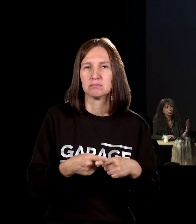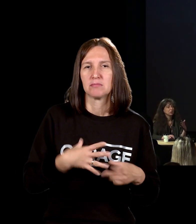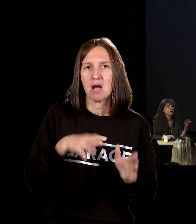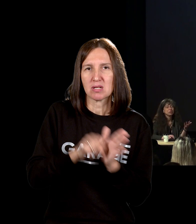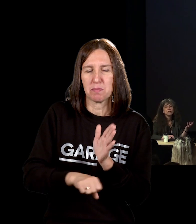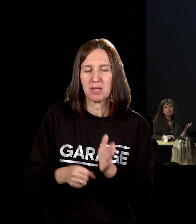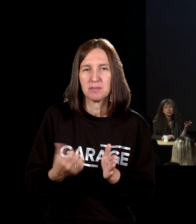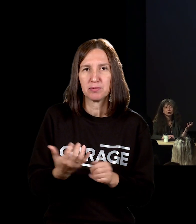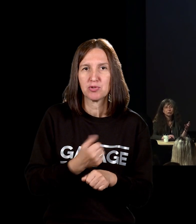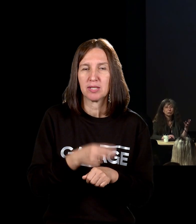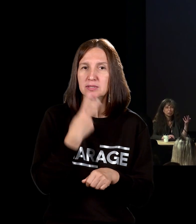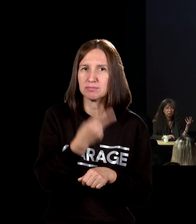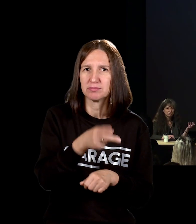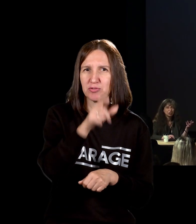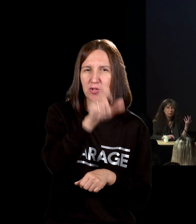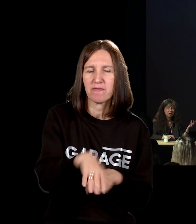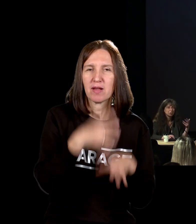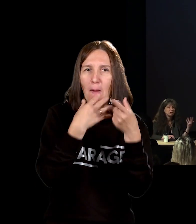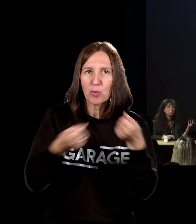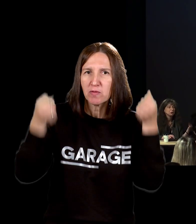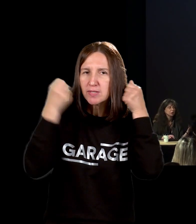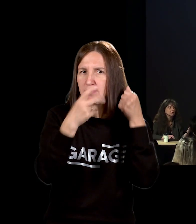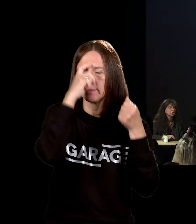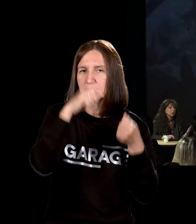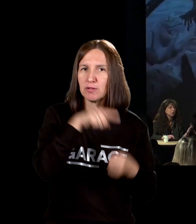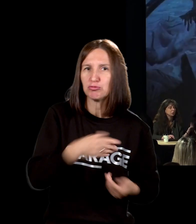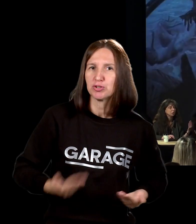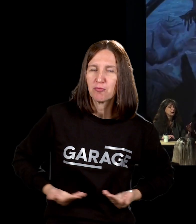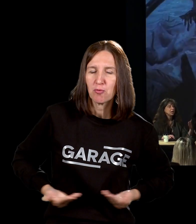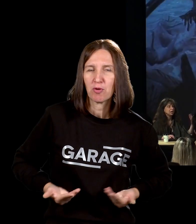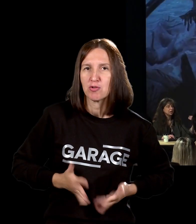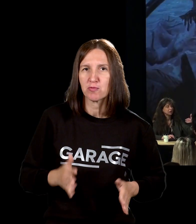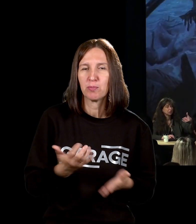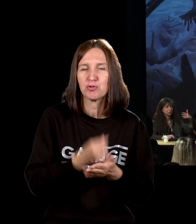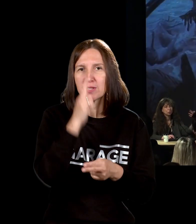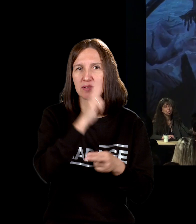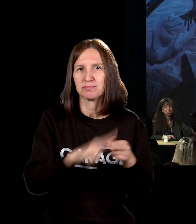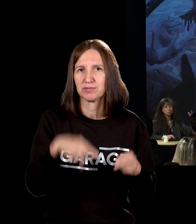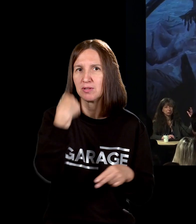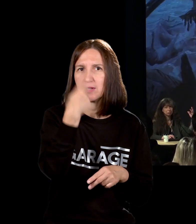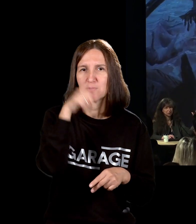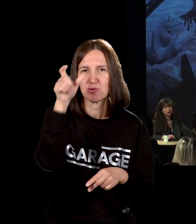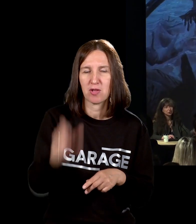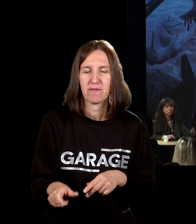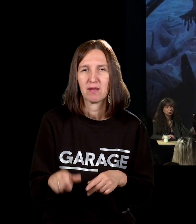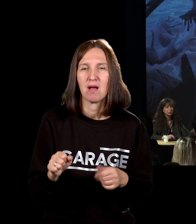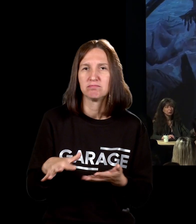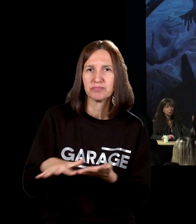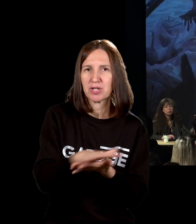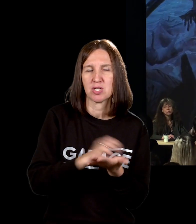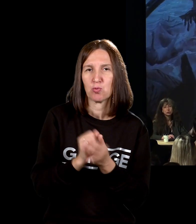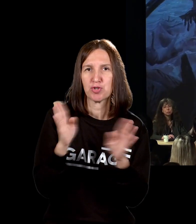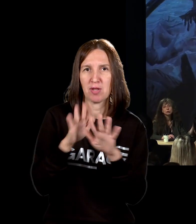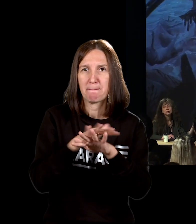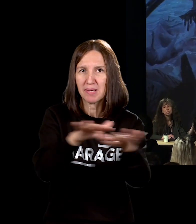про которую не воняет, живая она, не живая, вообще утратившее человеческое лицо. Есть разрушенный пейзаж, который